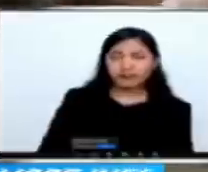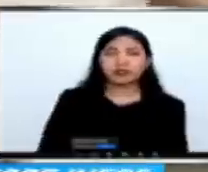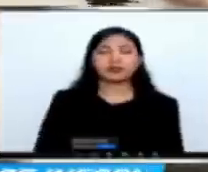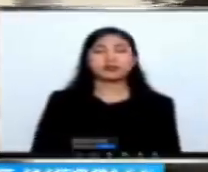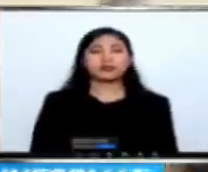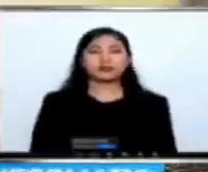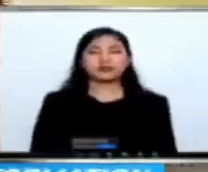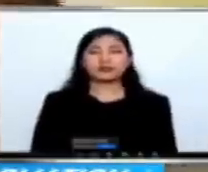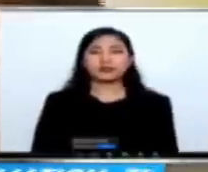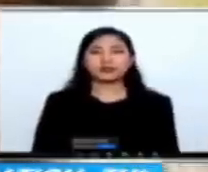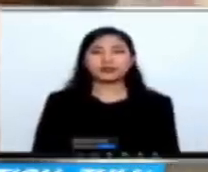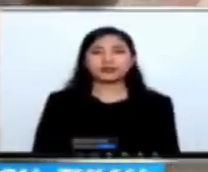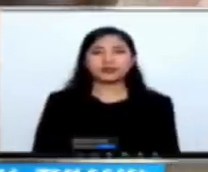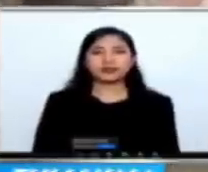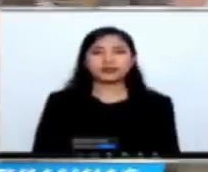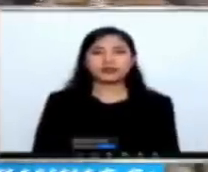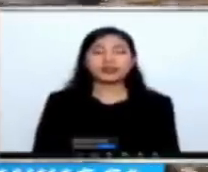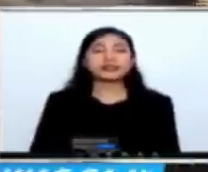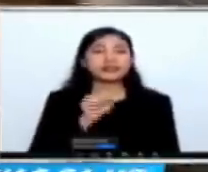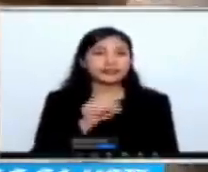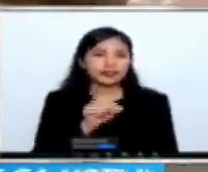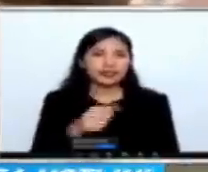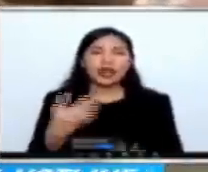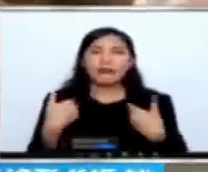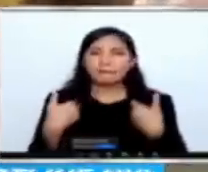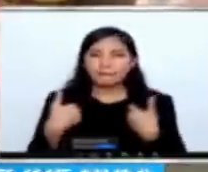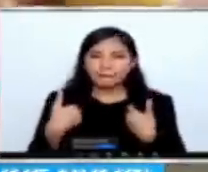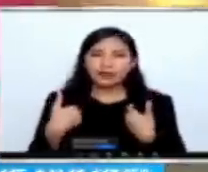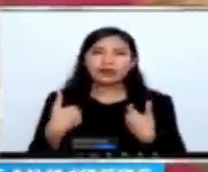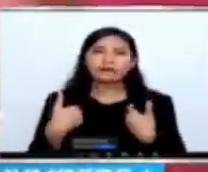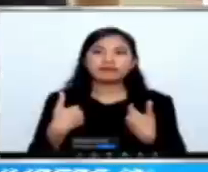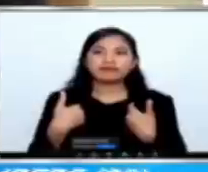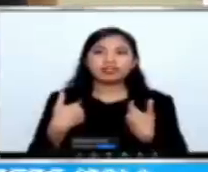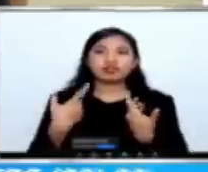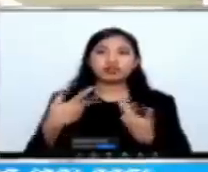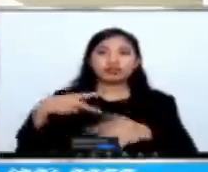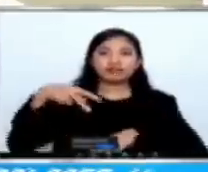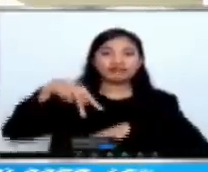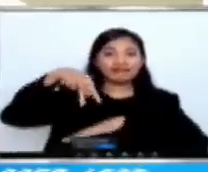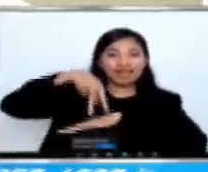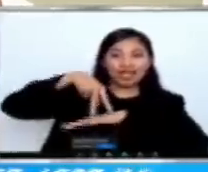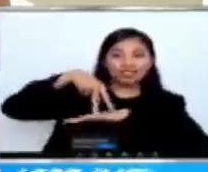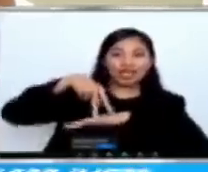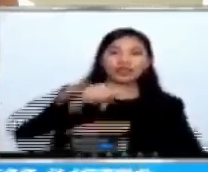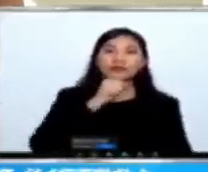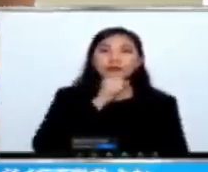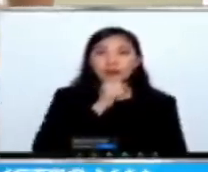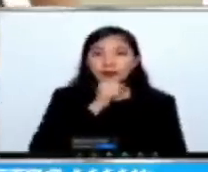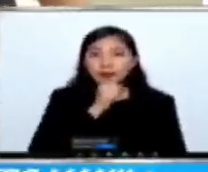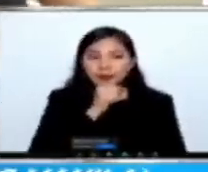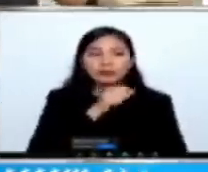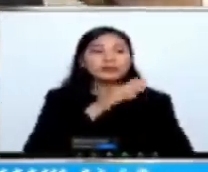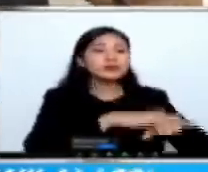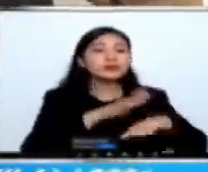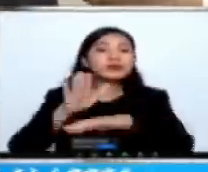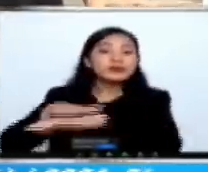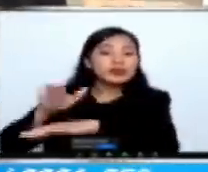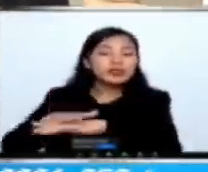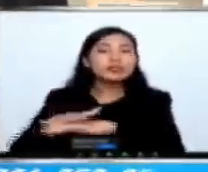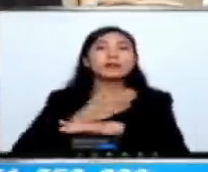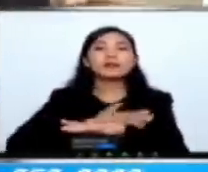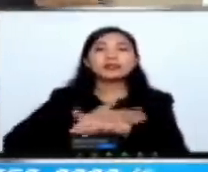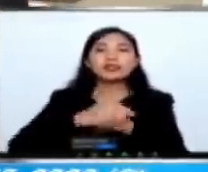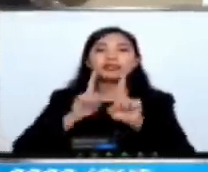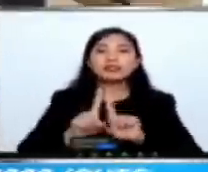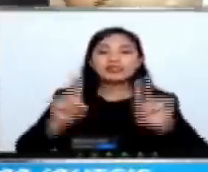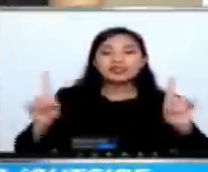Mayat maya yung paalala ng mga nagsasalita sa entablado, Rafi, na kapag nakikitang magkakaroon ng dikita ng mga